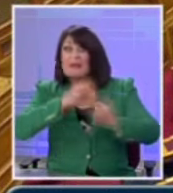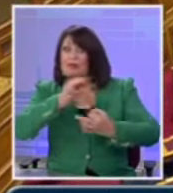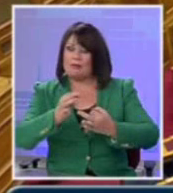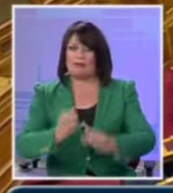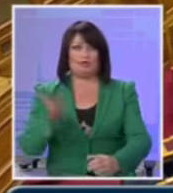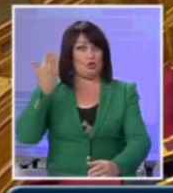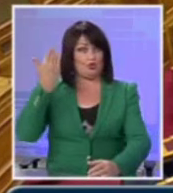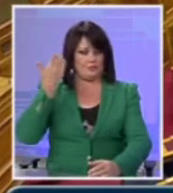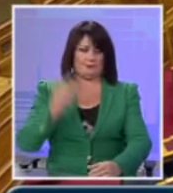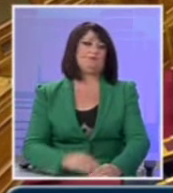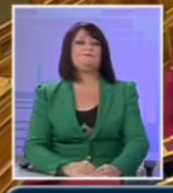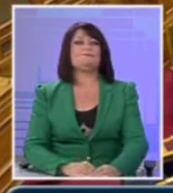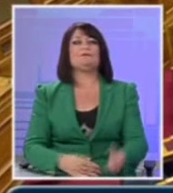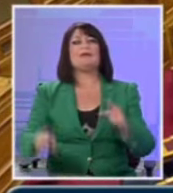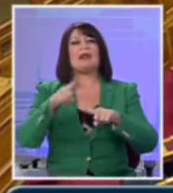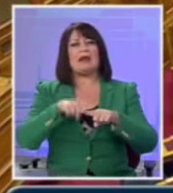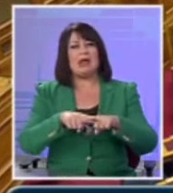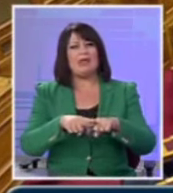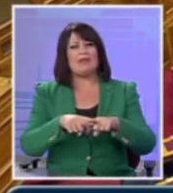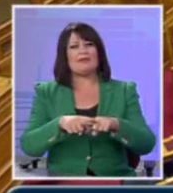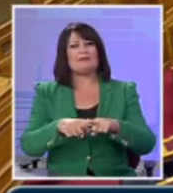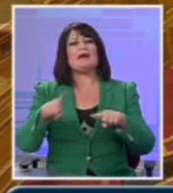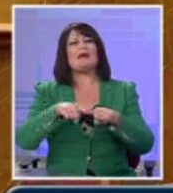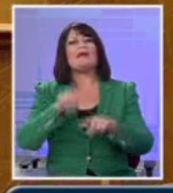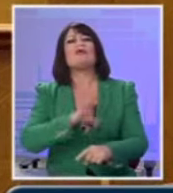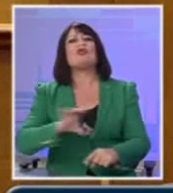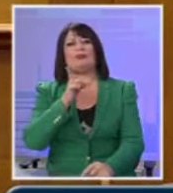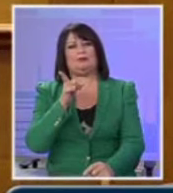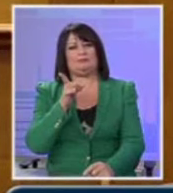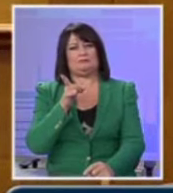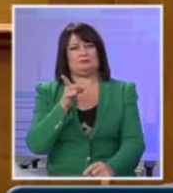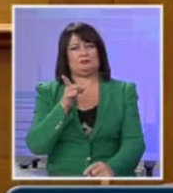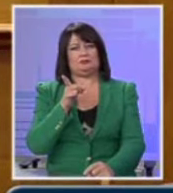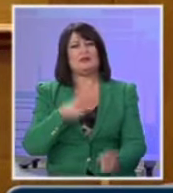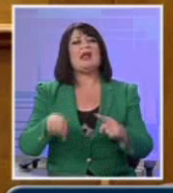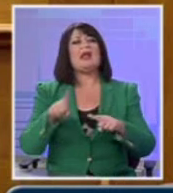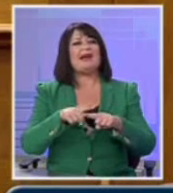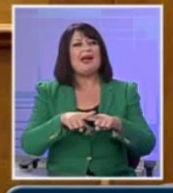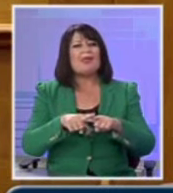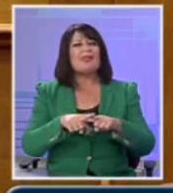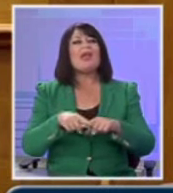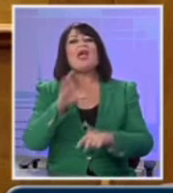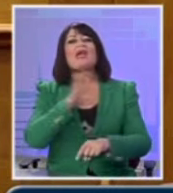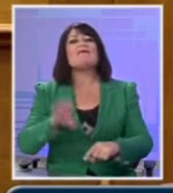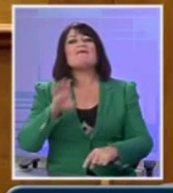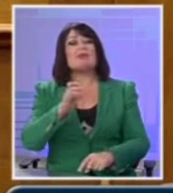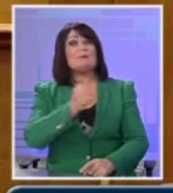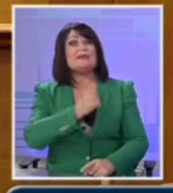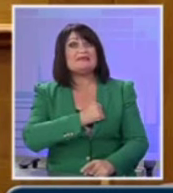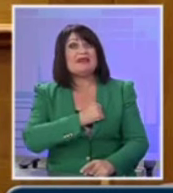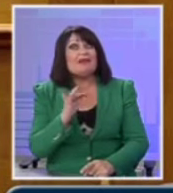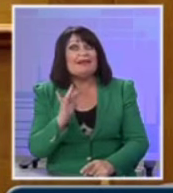μας. Η Ελλάδα είναι μια χώρα ευρωπαϊκή. Είναι μια χώρα όμως ευρωπαϊκή που έχει άποψη για την